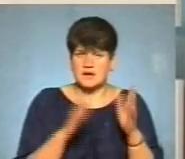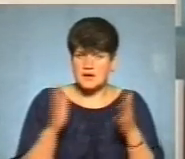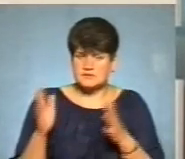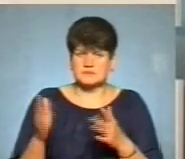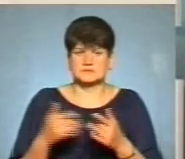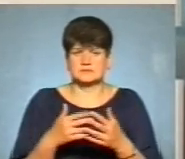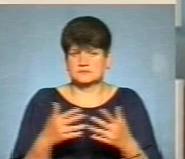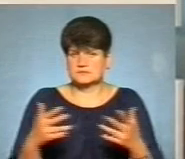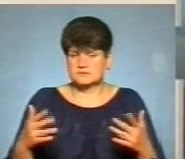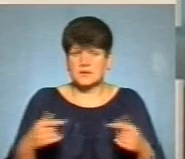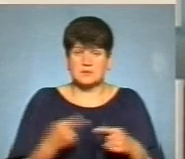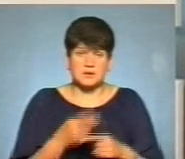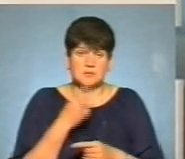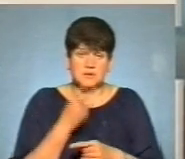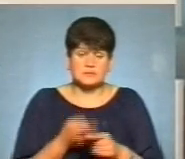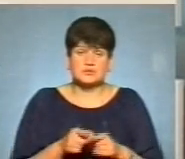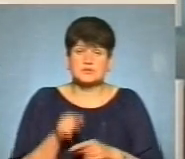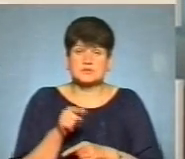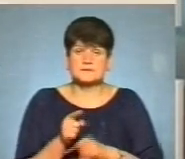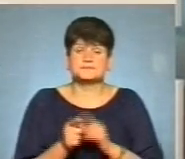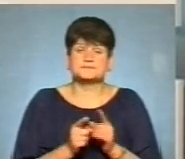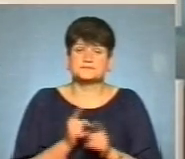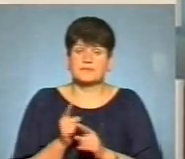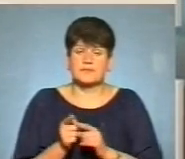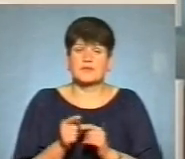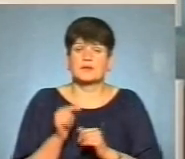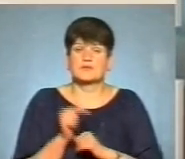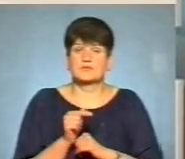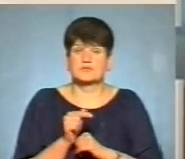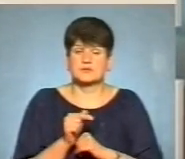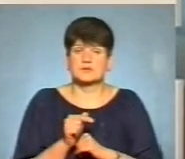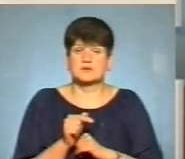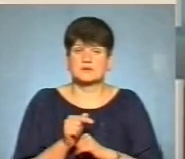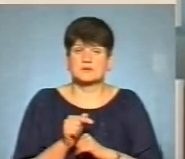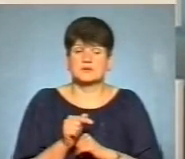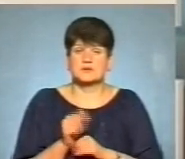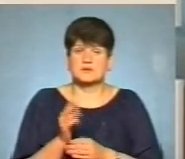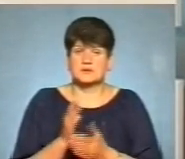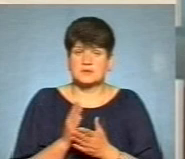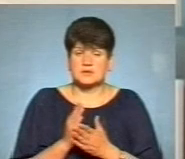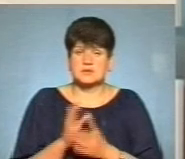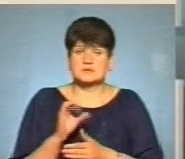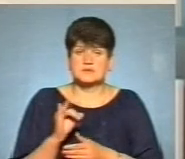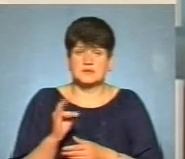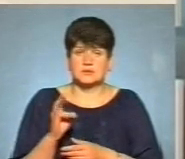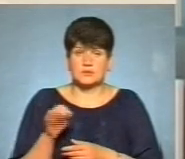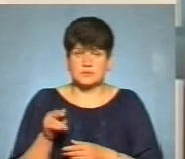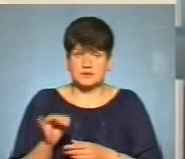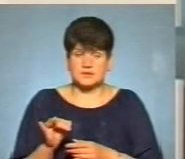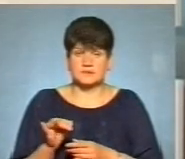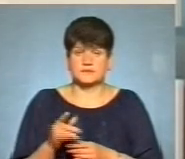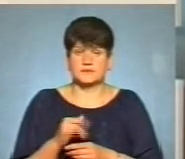Тобто ми бачимо, що ці зміни, вони відбуваються, синоптики і